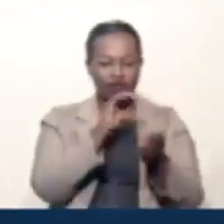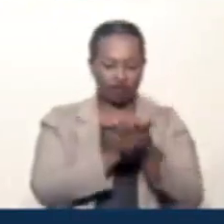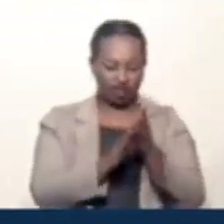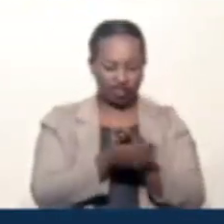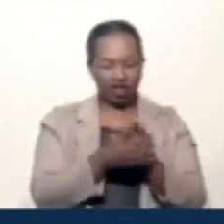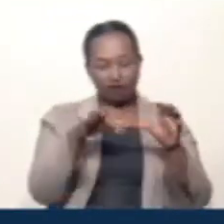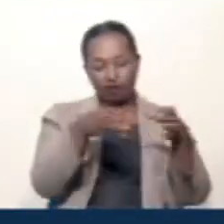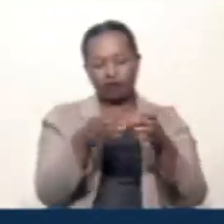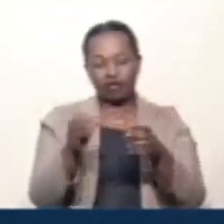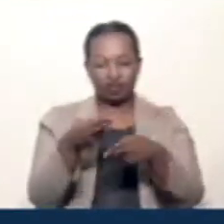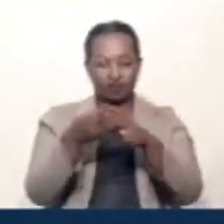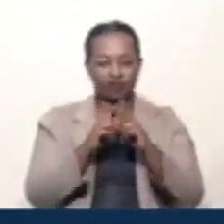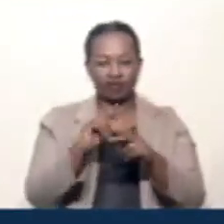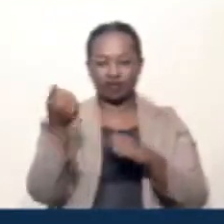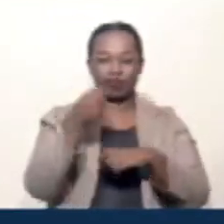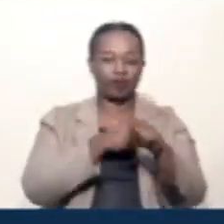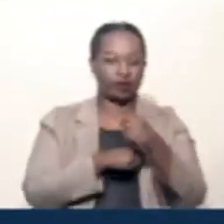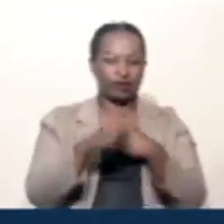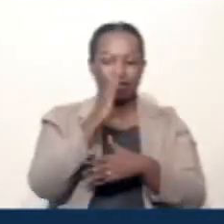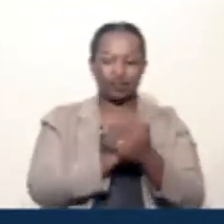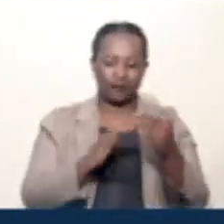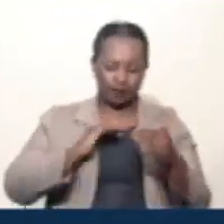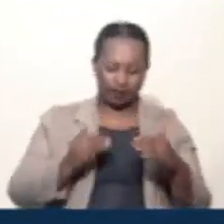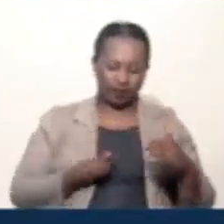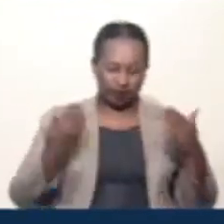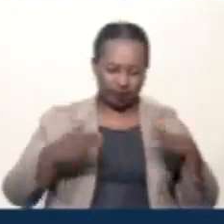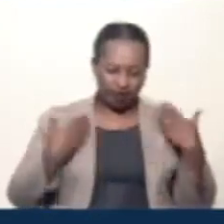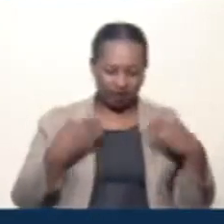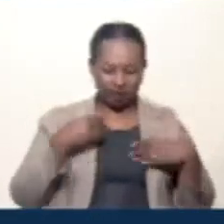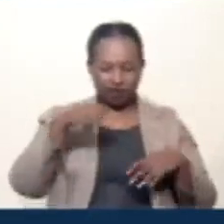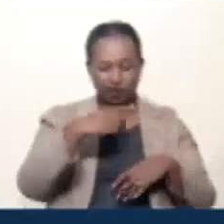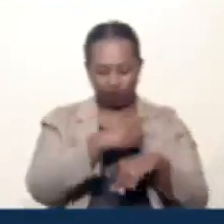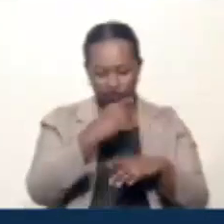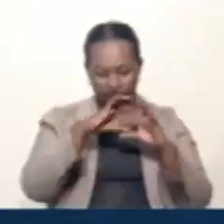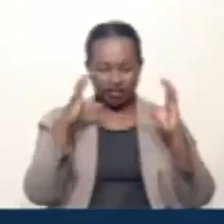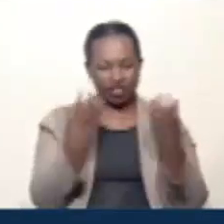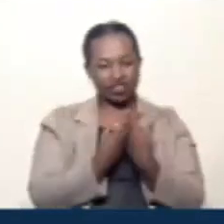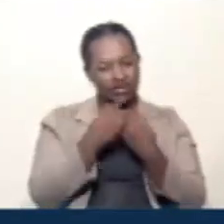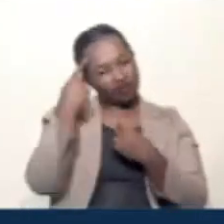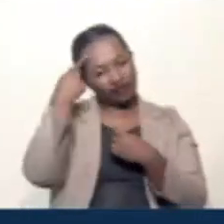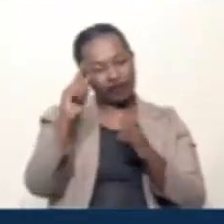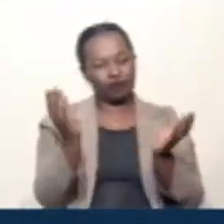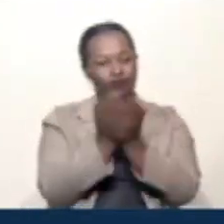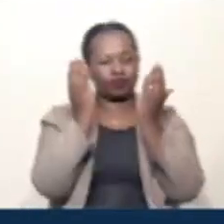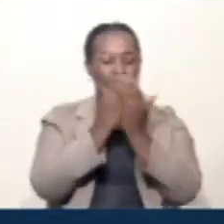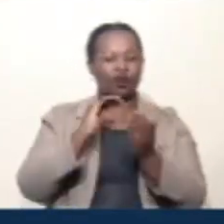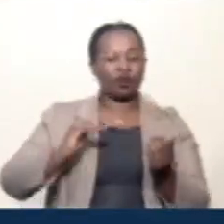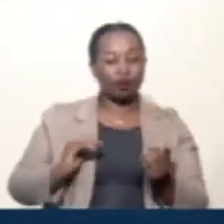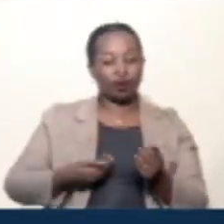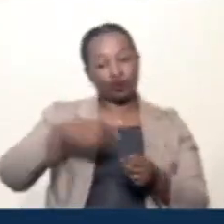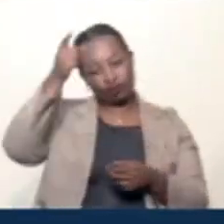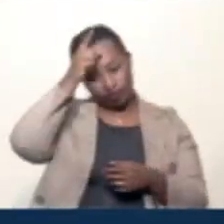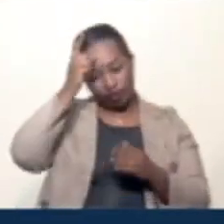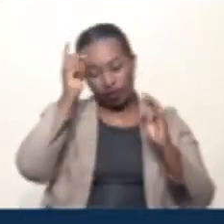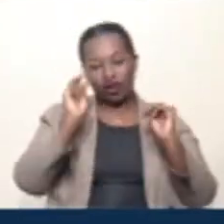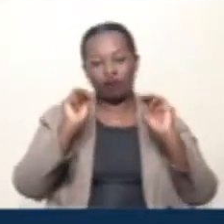y'ubwizigame n'ibindi bikorwa ni bimwe mu by'abagore bishimira kuri uyu munsi isi yahariye kuzirikana umugore wo mu cyaro. Ndangiza Madina, umudepite